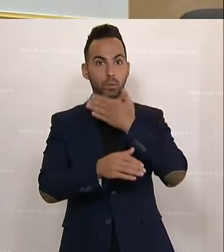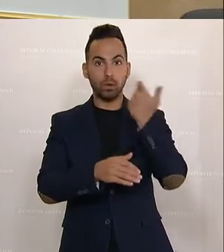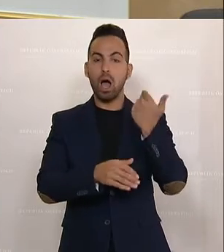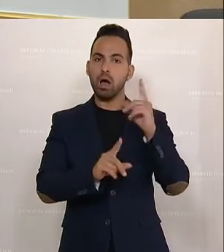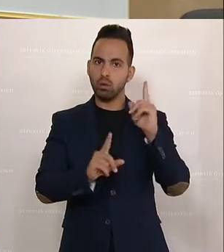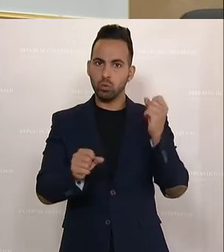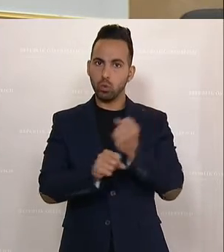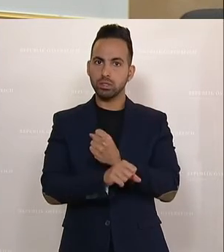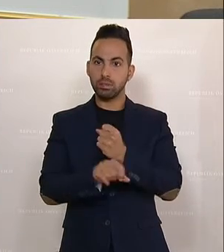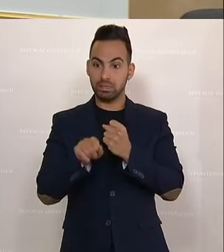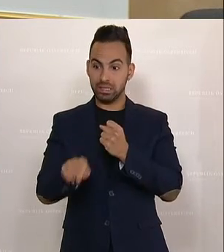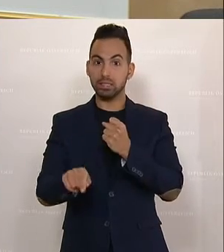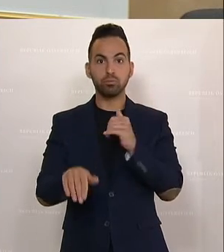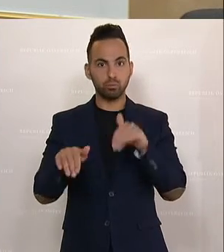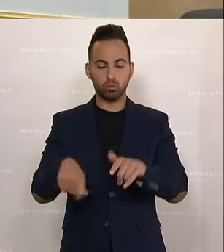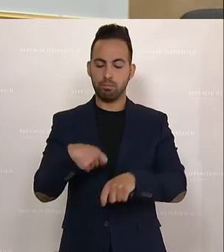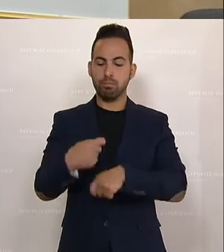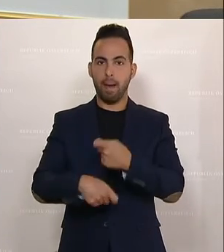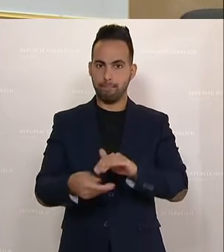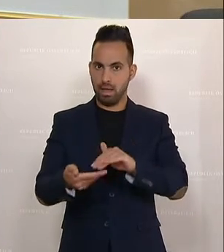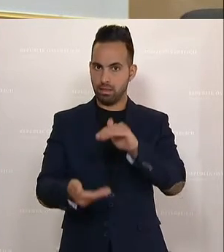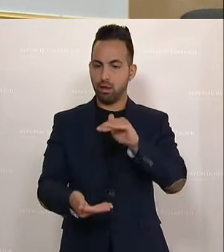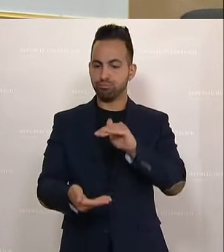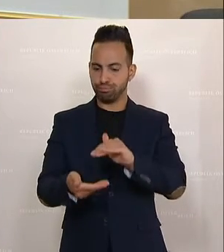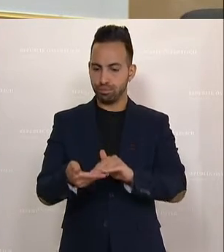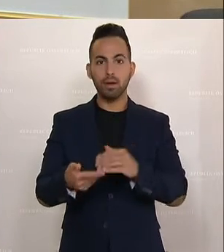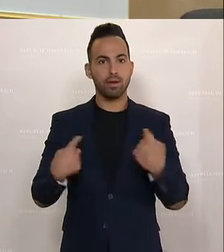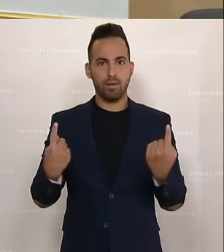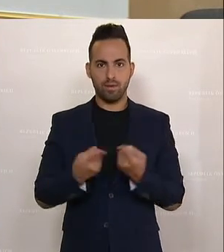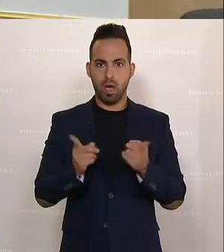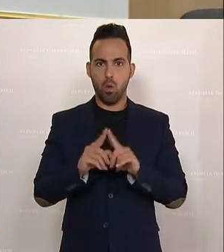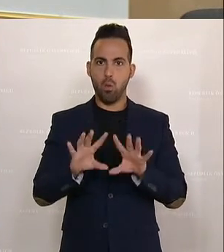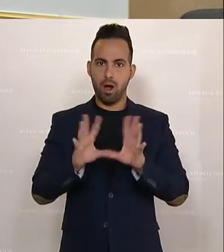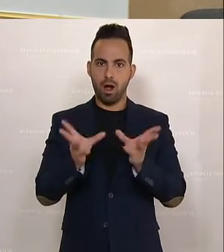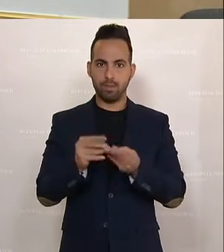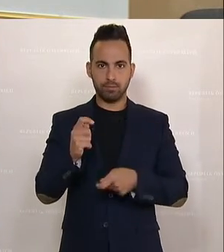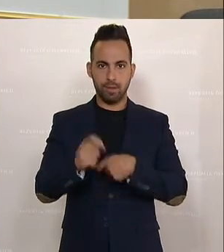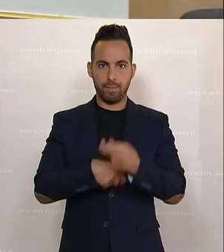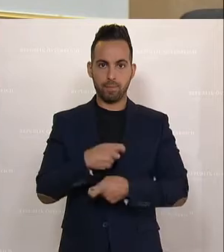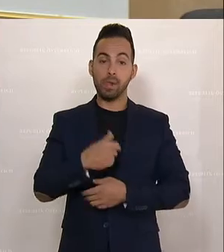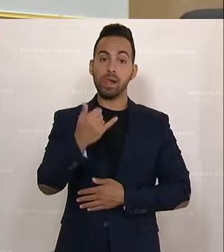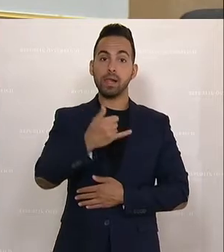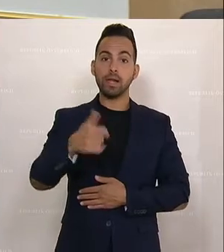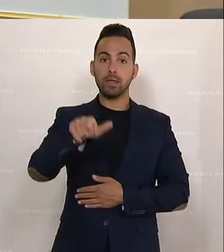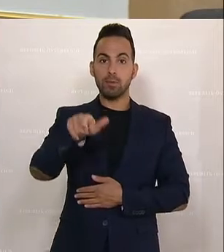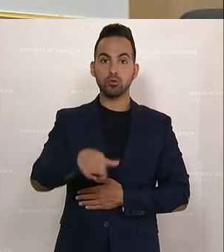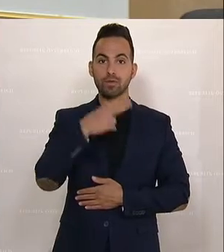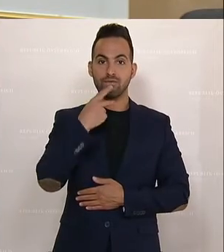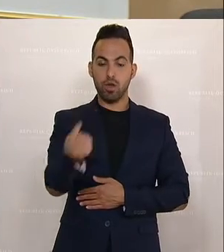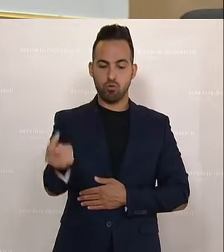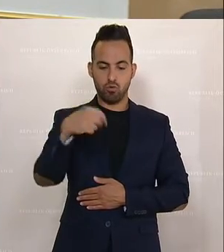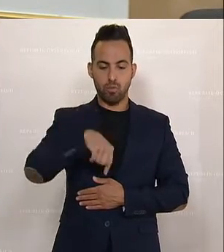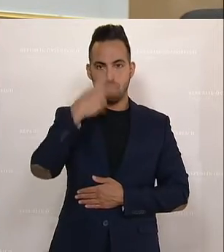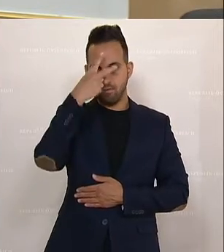zu bearbeiten, werden von uns bearbeitet und jeder, jede, die sich an die Volksanwaltschaft wendet, bekommt